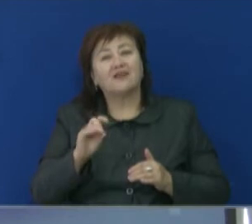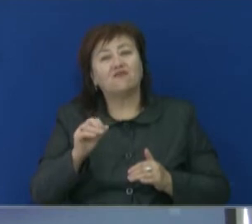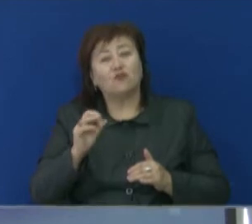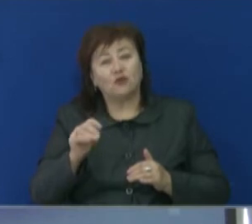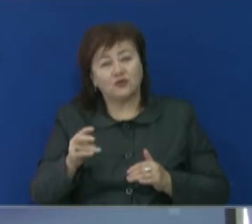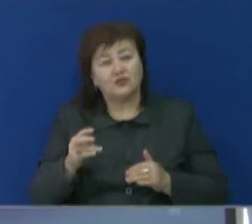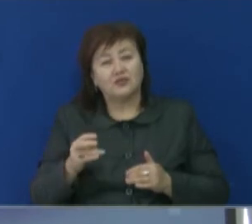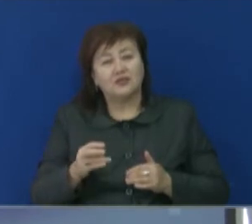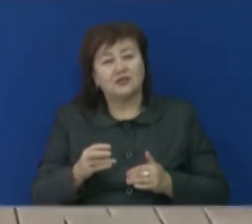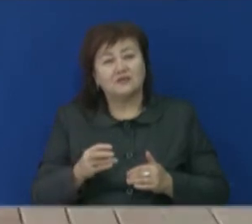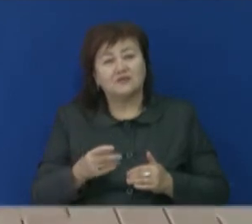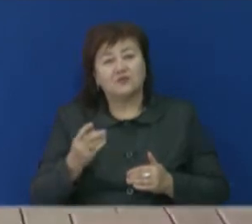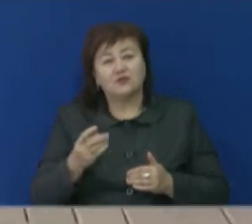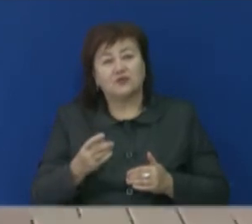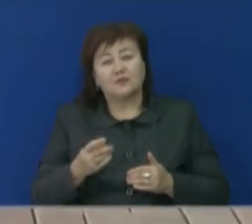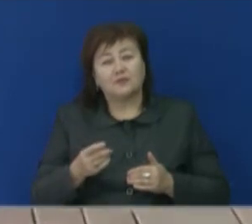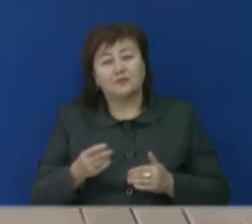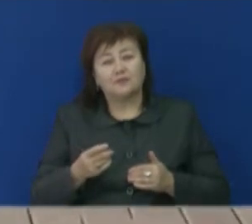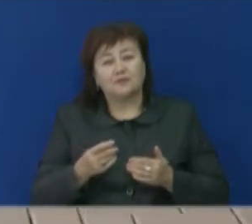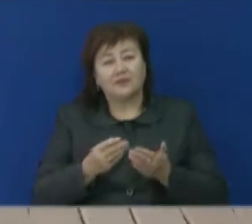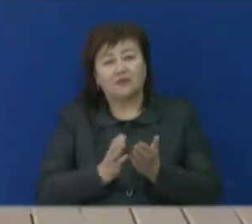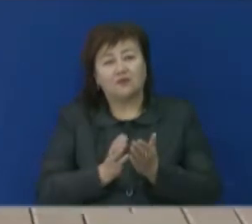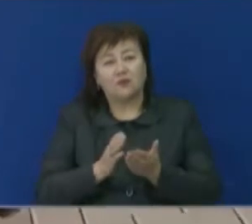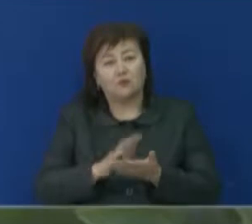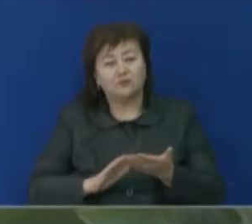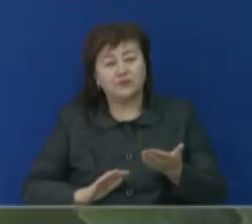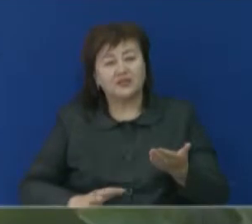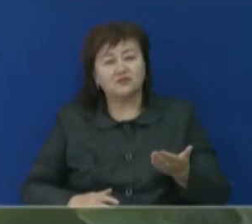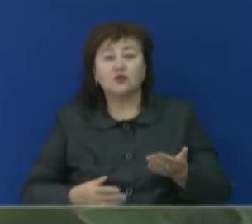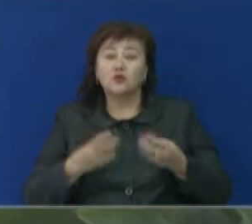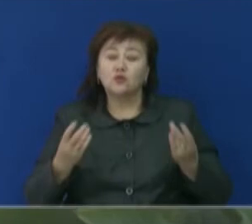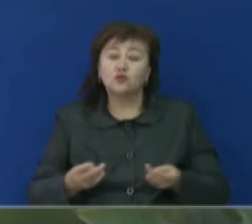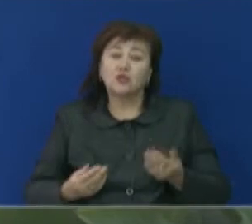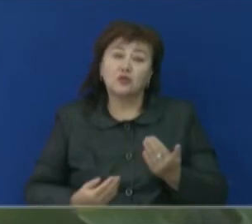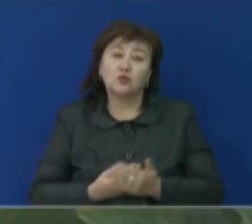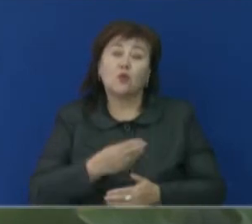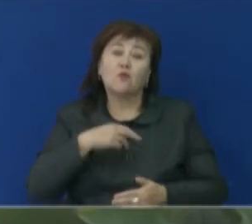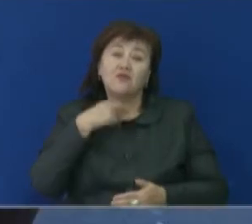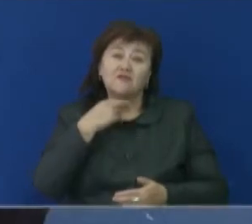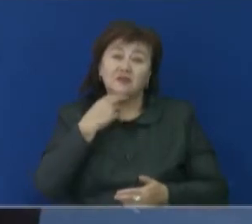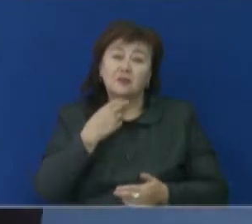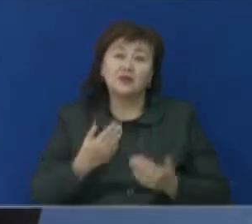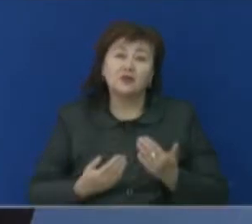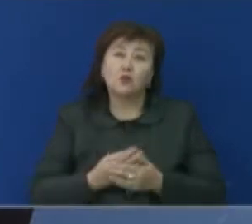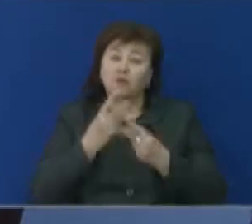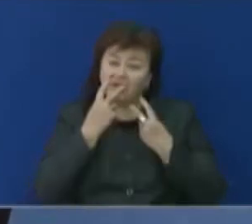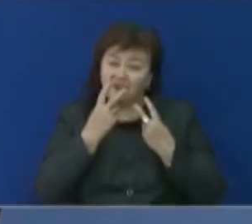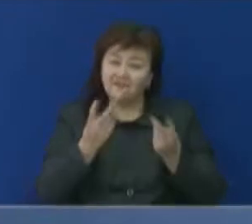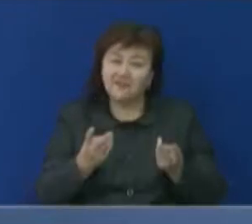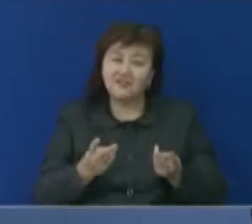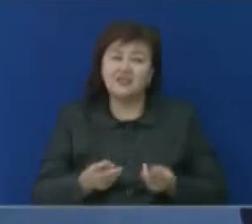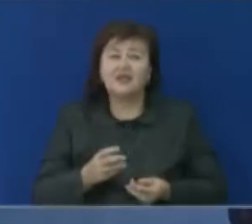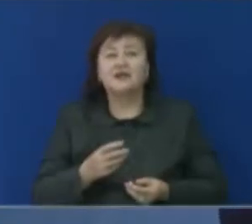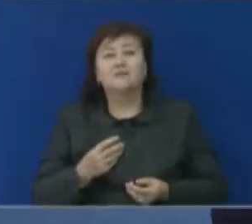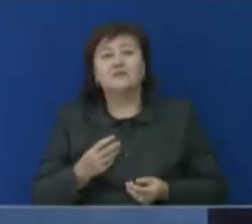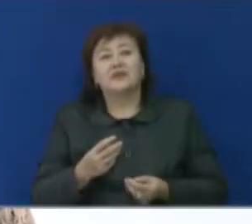Мұхтар Омарханұлының шығармаларына жаңа буынның назарын аудартуымыз керек деді. Жарыс жолына шығар алдында марафоншылар тұлғаның